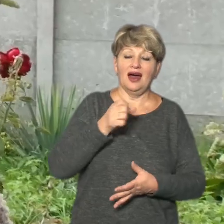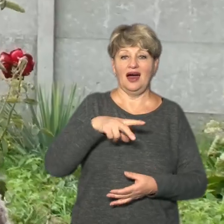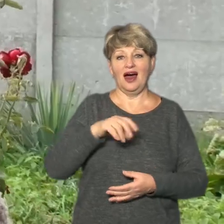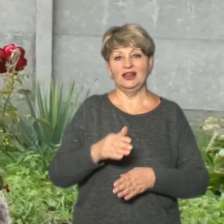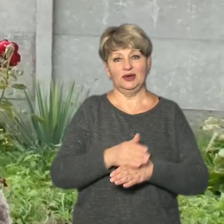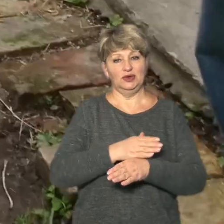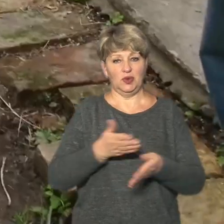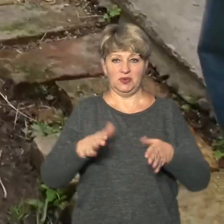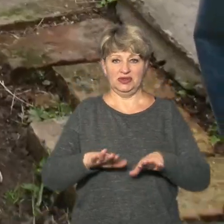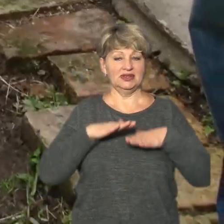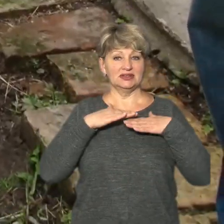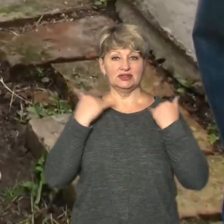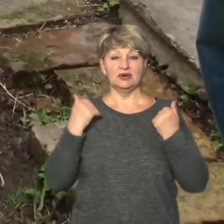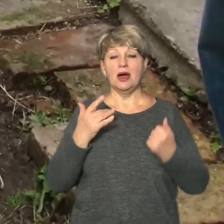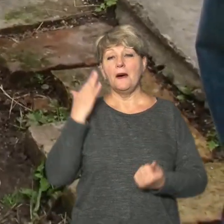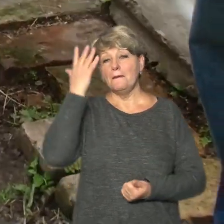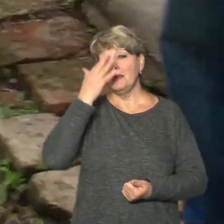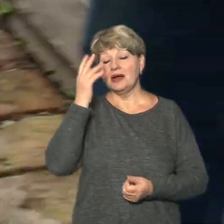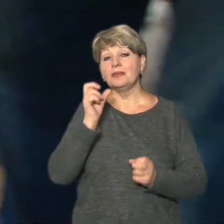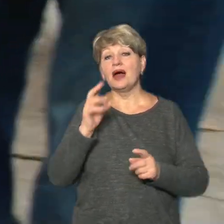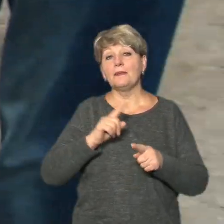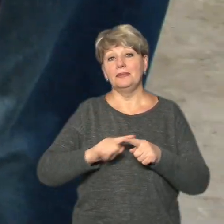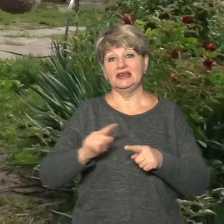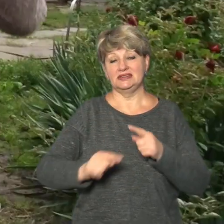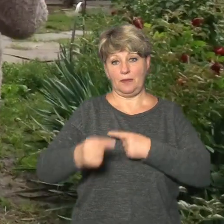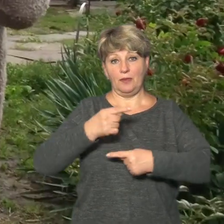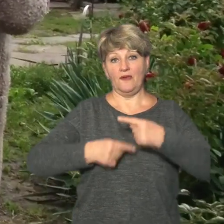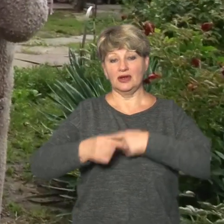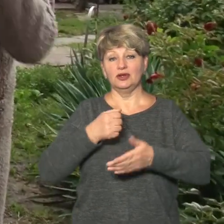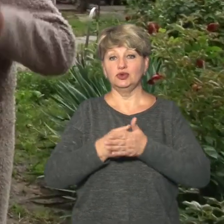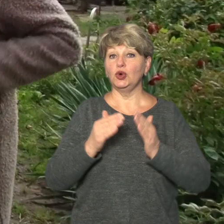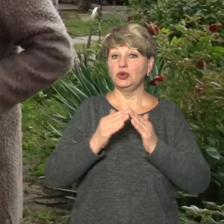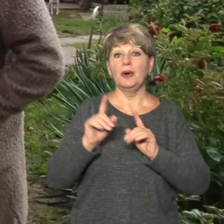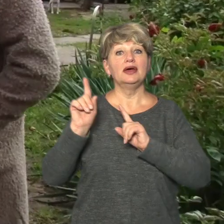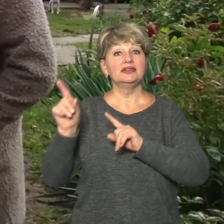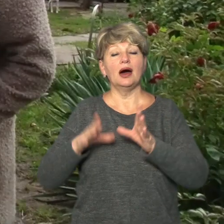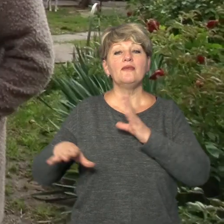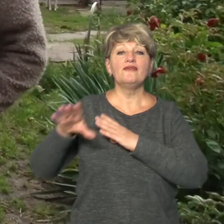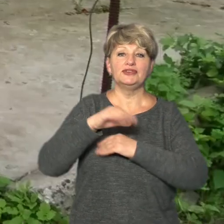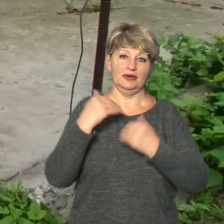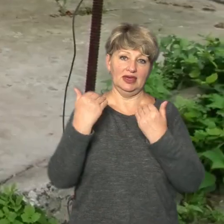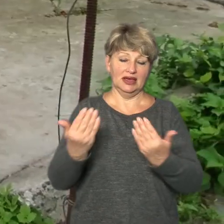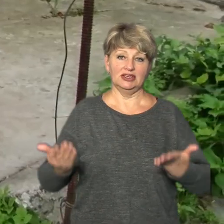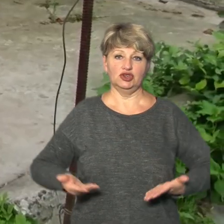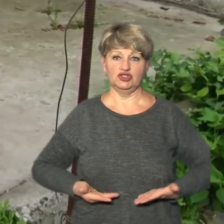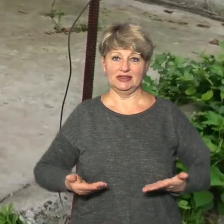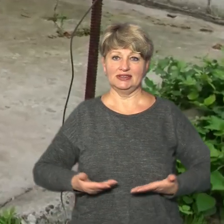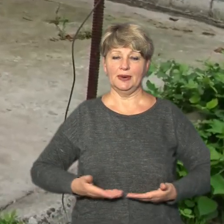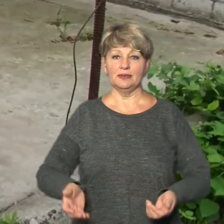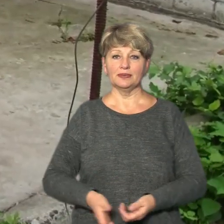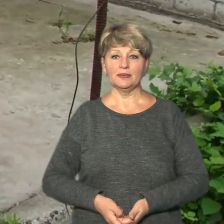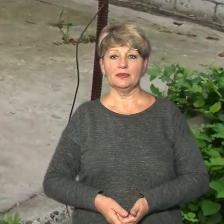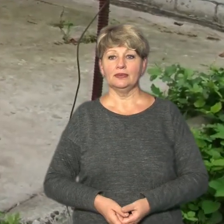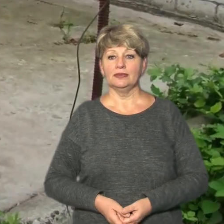на не хочуть понад усе мріють якнайшвидше повернутися додому там кажуть усе їхнє життя Наталія старанець